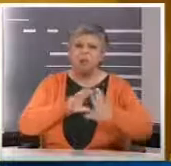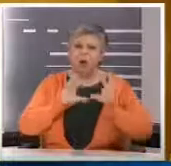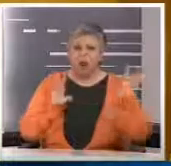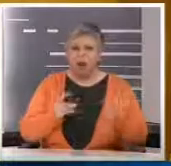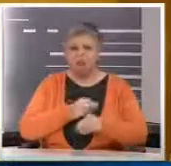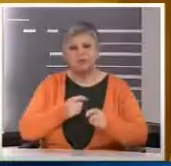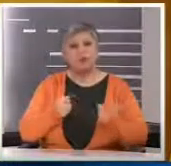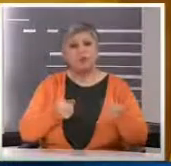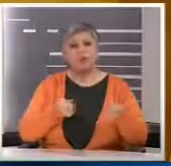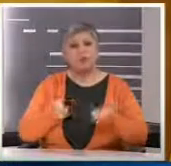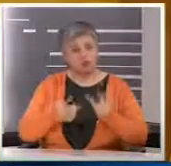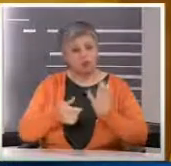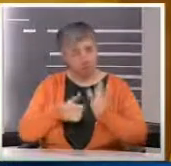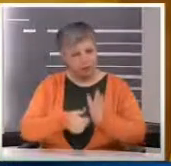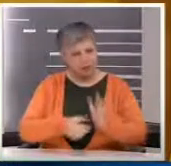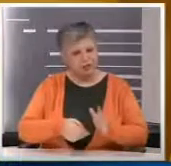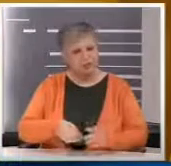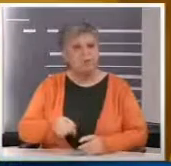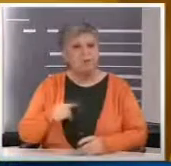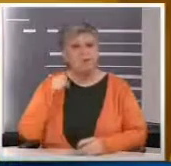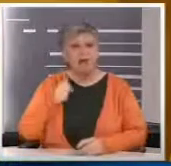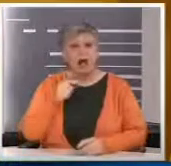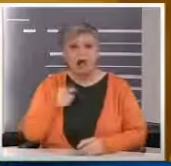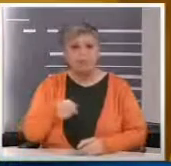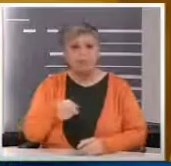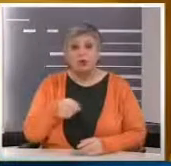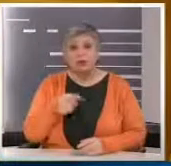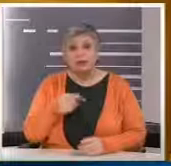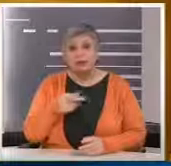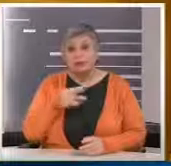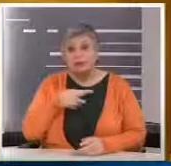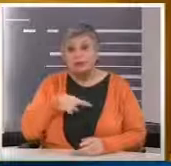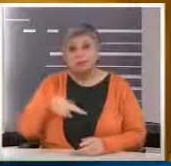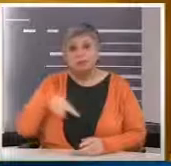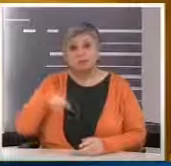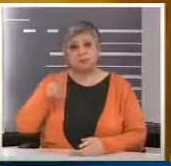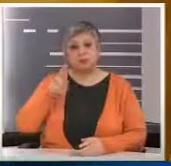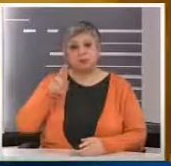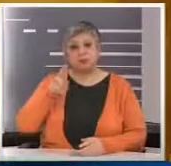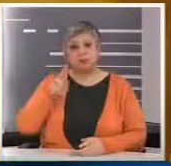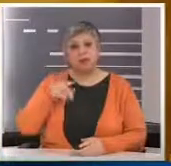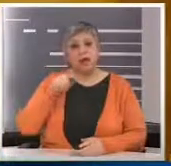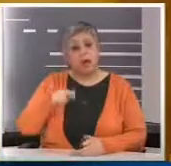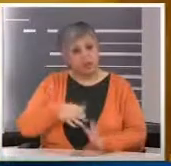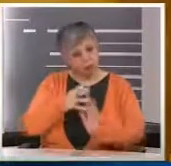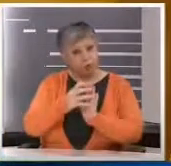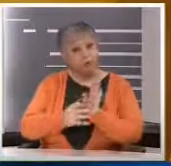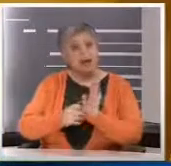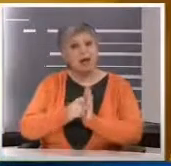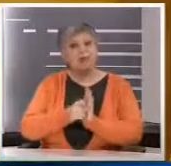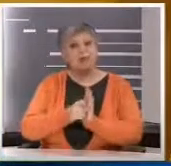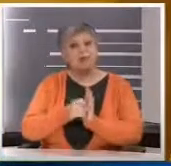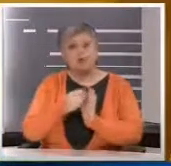κτλ. Το υπερβάλλον ποσό, προσέξτε, το λένε ήδη στις αναφορές τους, το υπερβάλλον